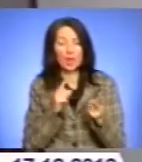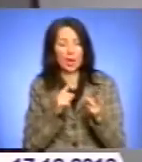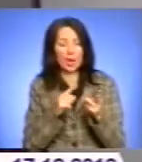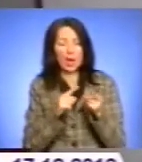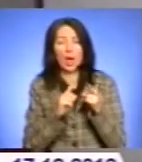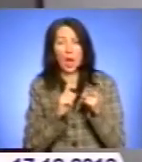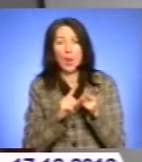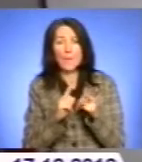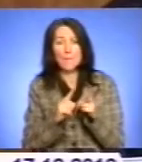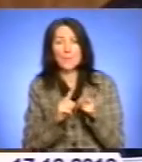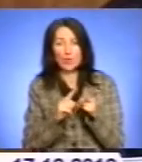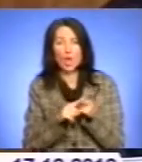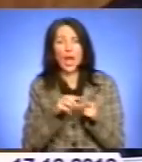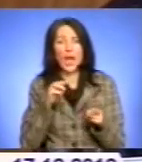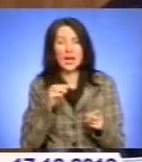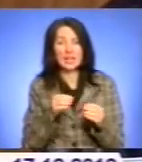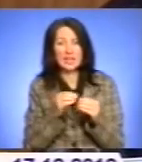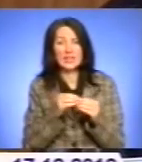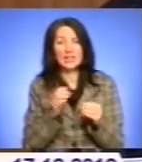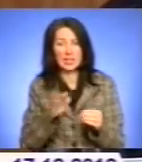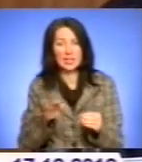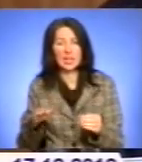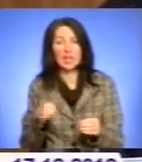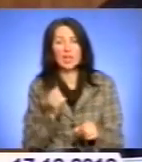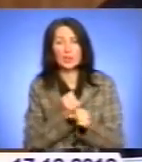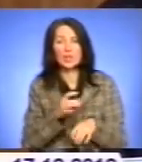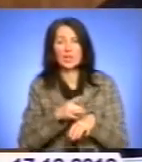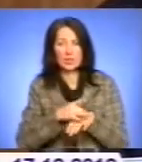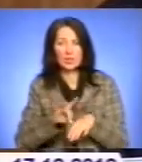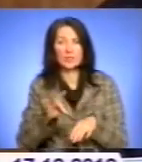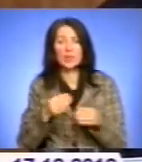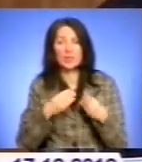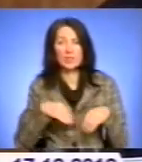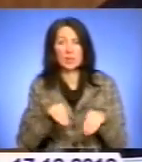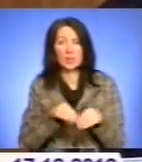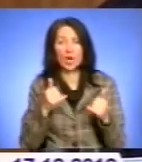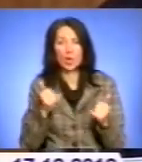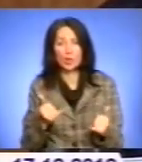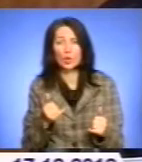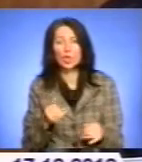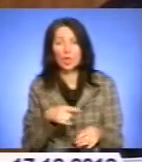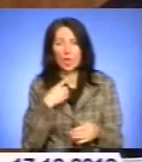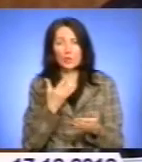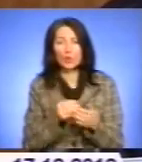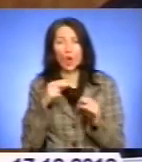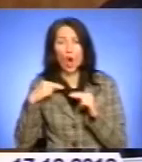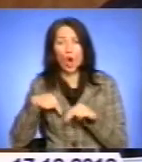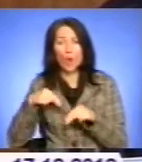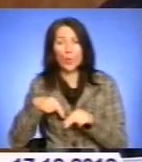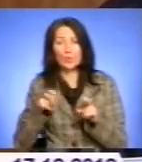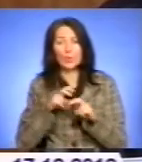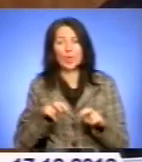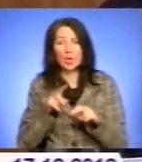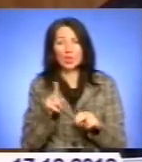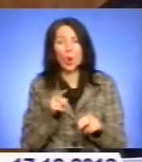чинили насильство у сім'ях. Ми сьогодні загострюємо нашу роботу на те, щоб кримінальна міліція